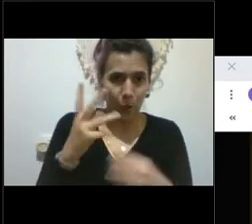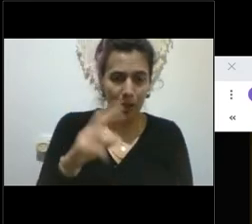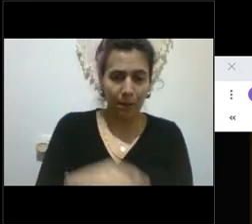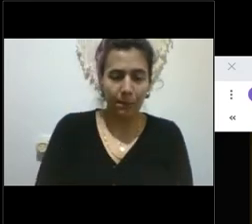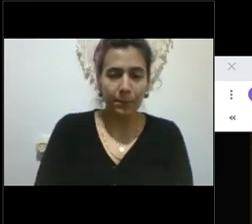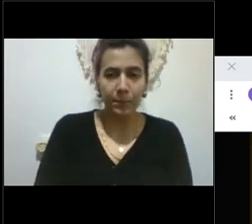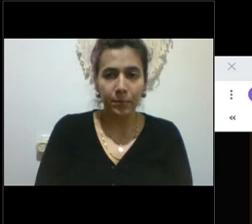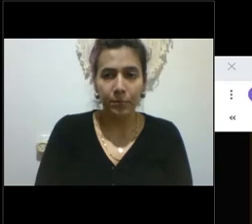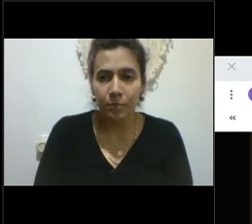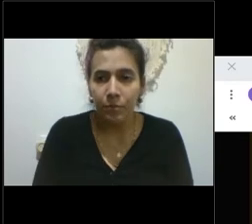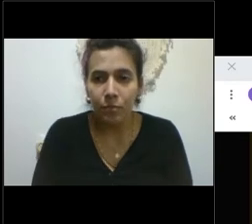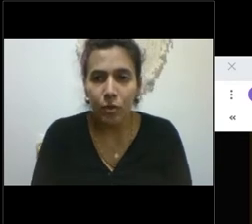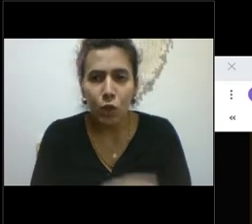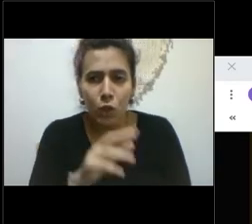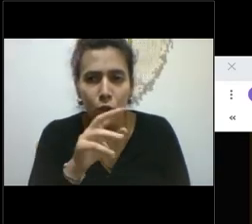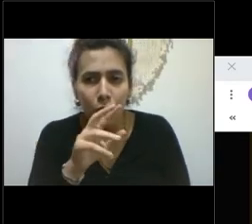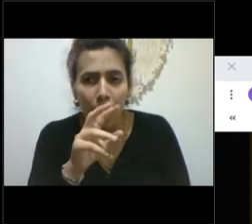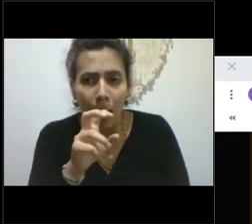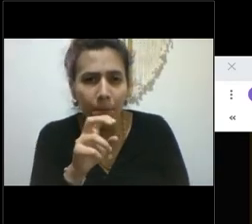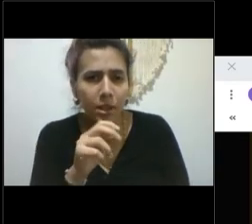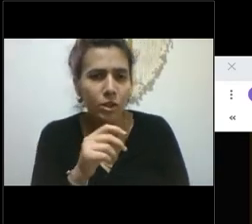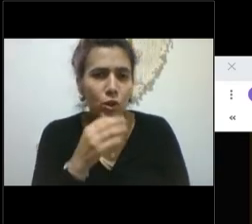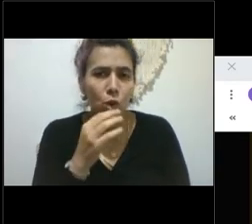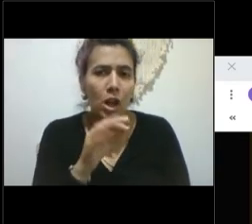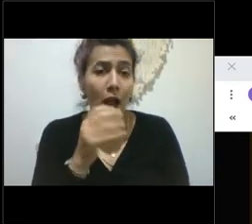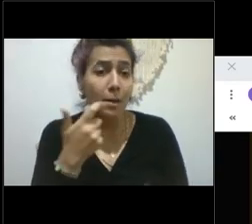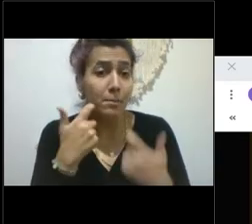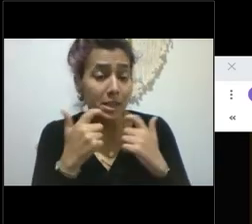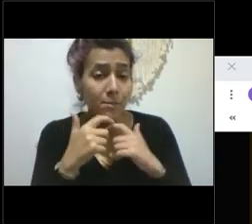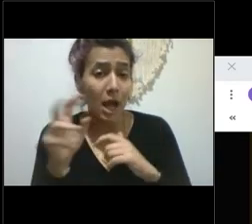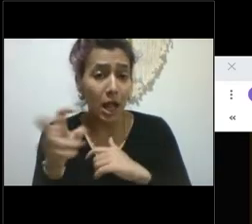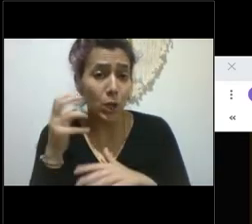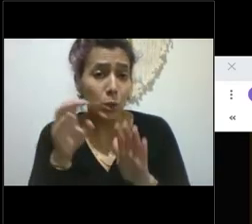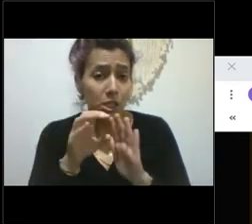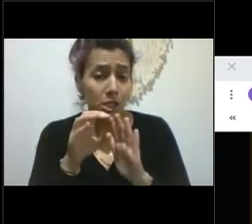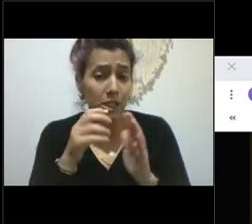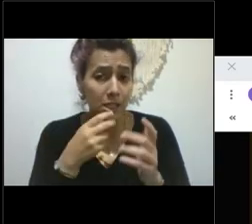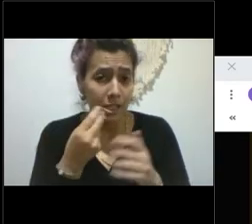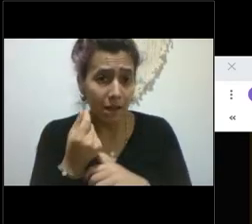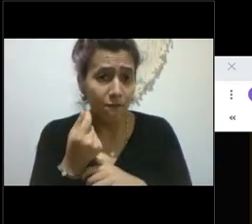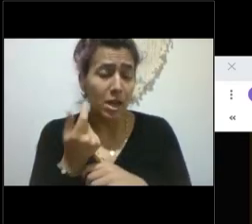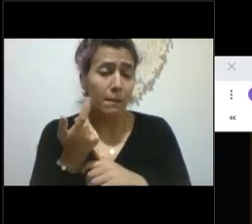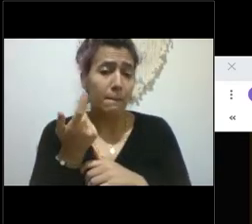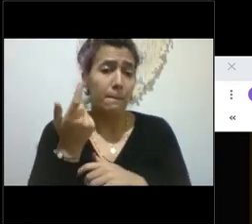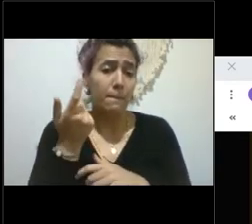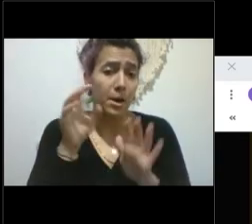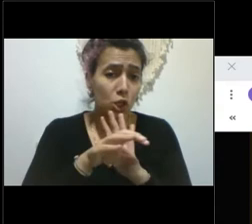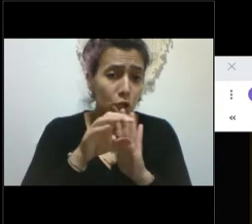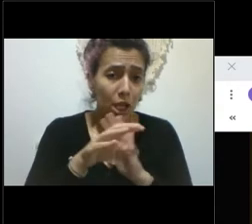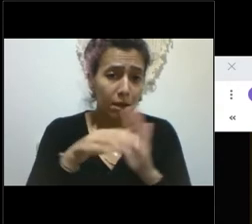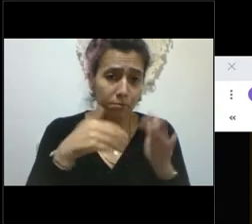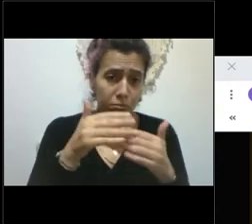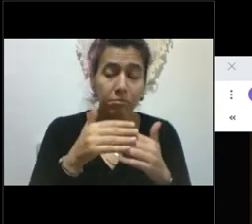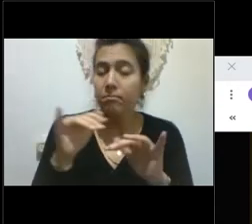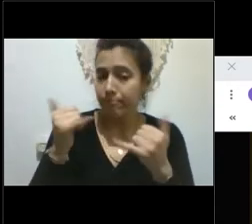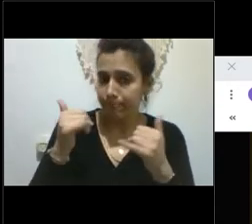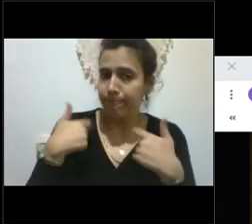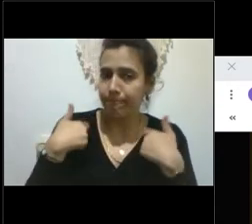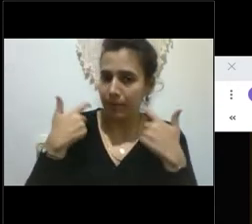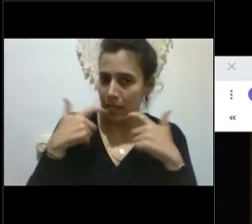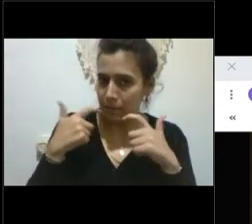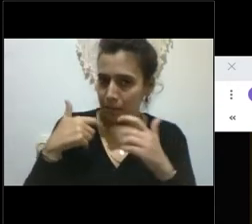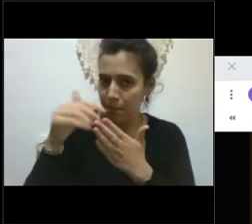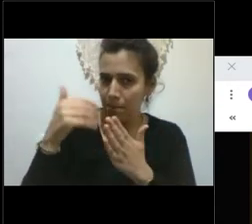מיט שואל אותי, האם תסביר על גיוס כספים, משקיעים וכו'? כן, אני אסביר, ואנחנו ניכנס לזה, ויהיה המון זמן, אנחנו נדבר על זה